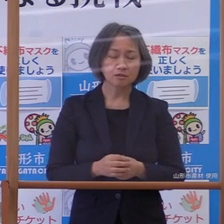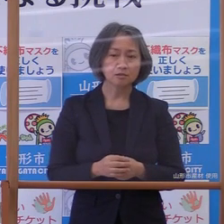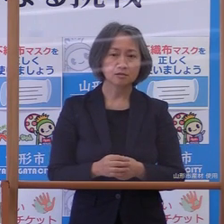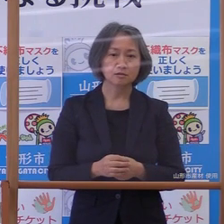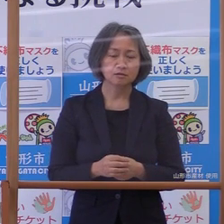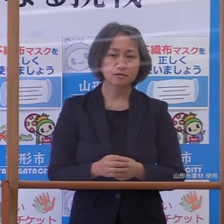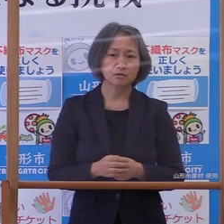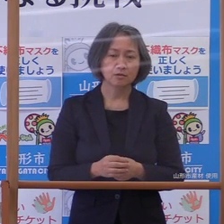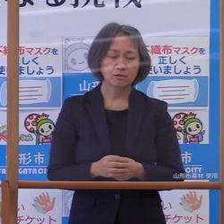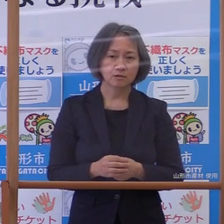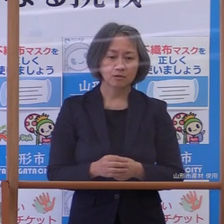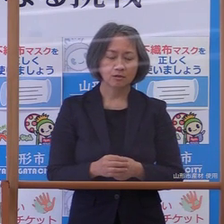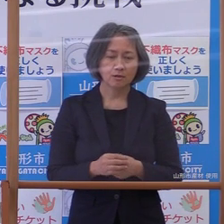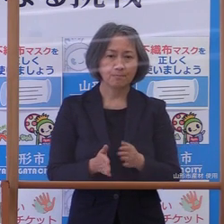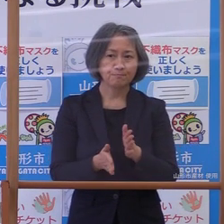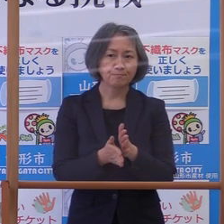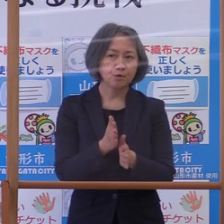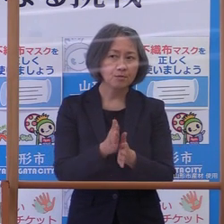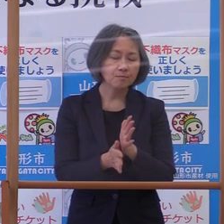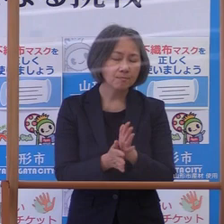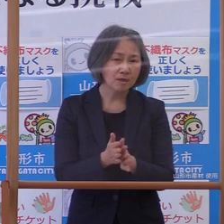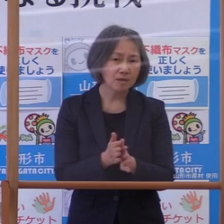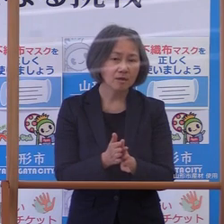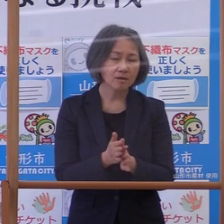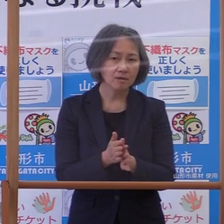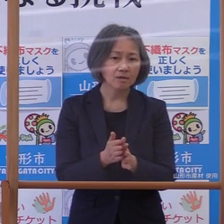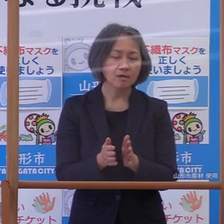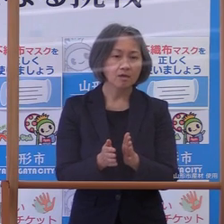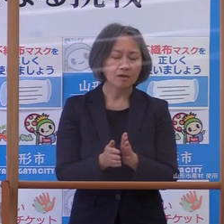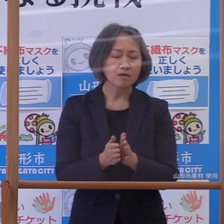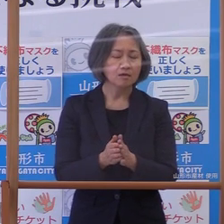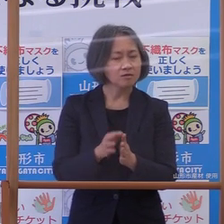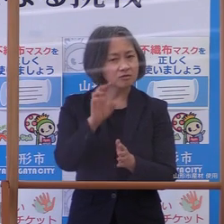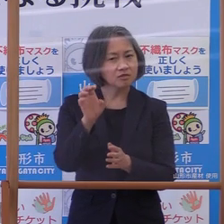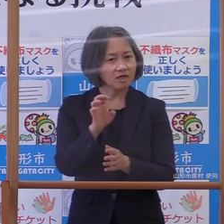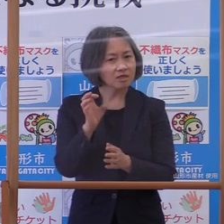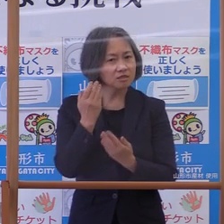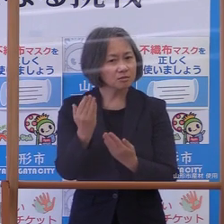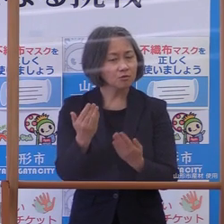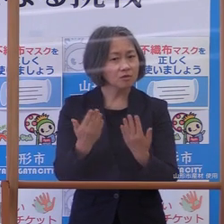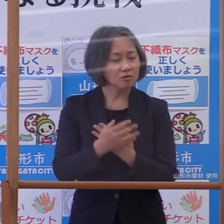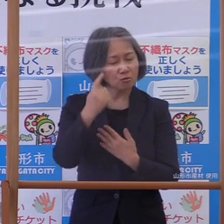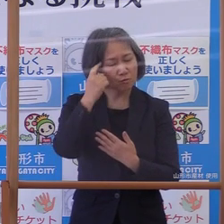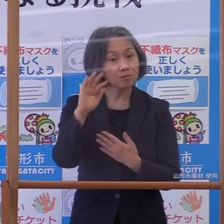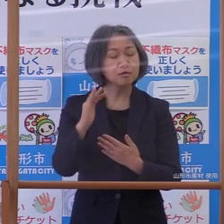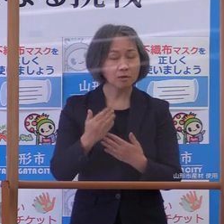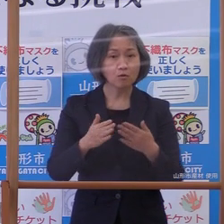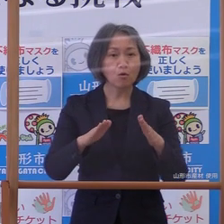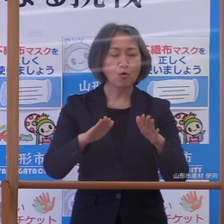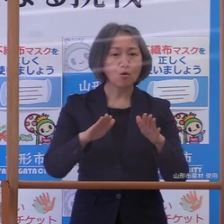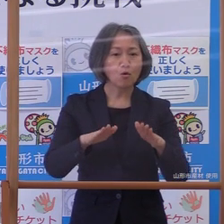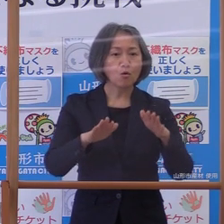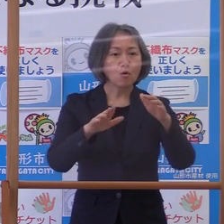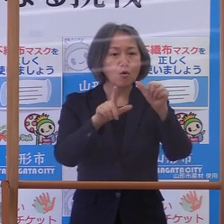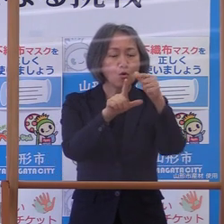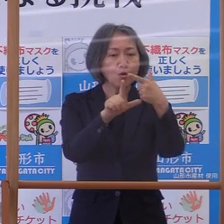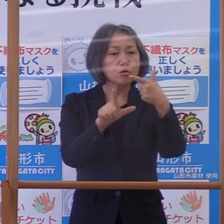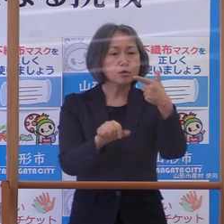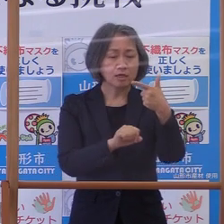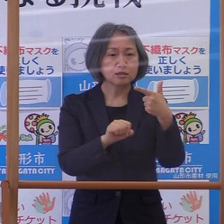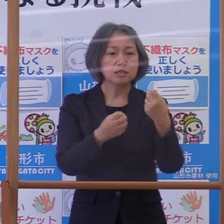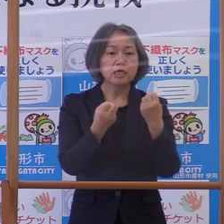ども、もう一度再度の話になってしまうかもしれませんが、改めてこの6月にリニューアルする理由